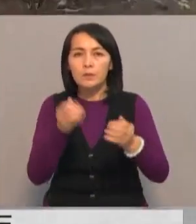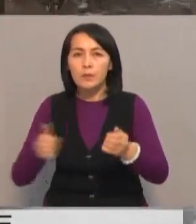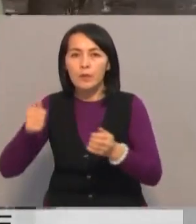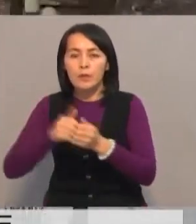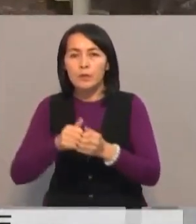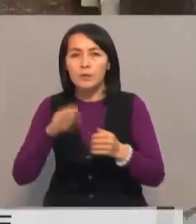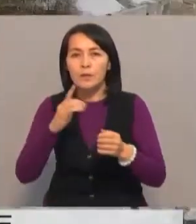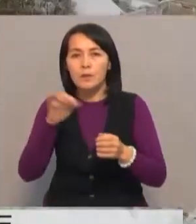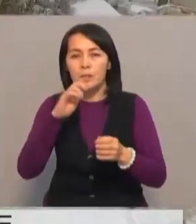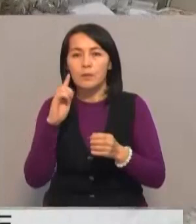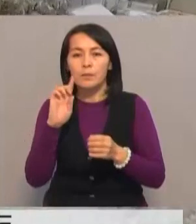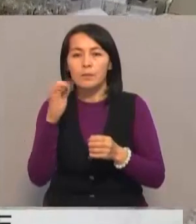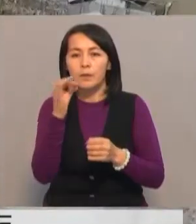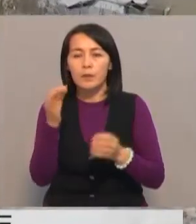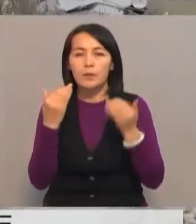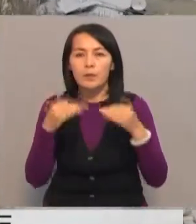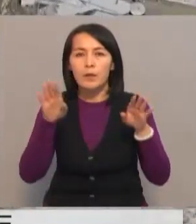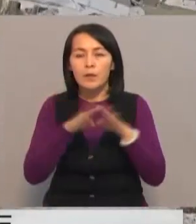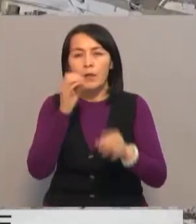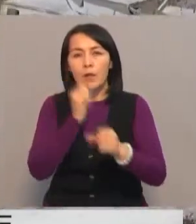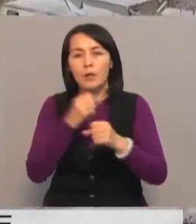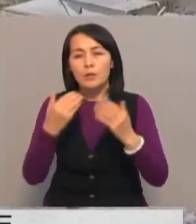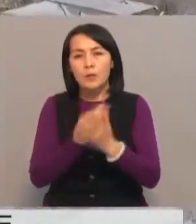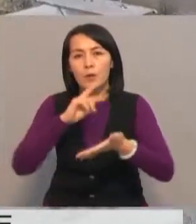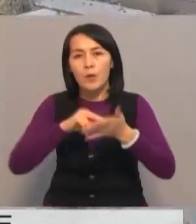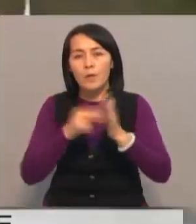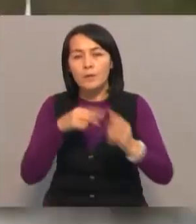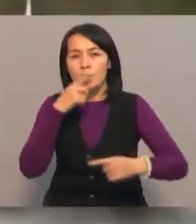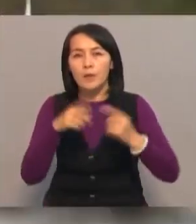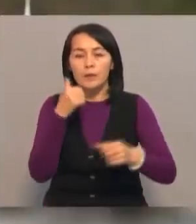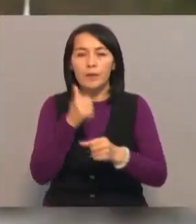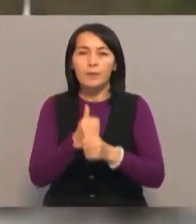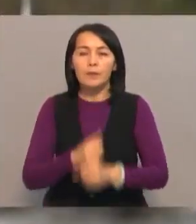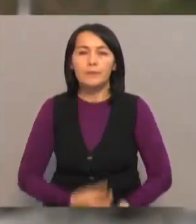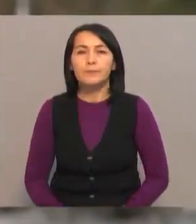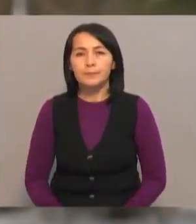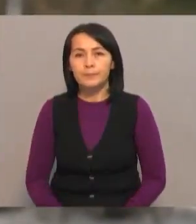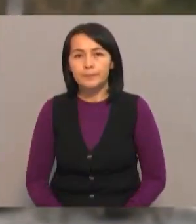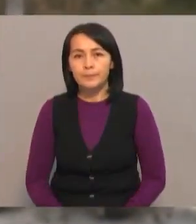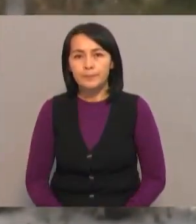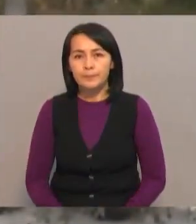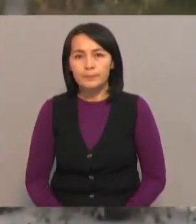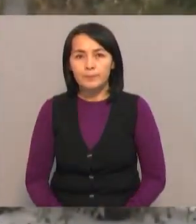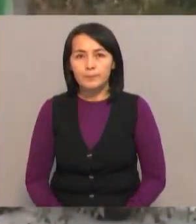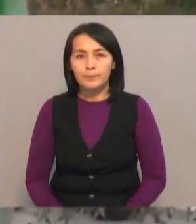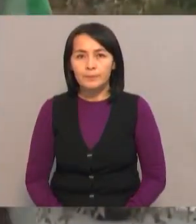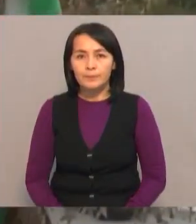дорогу от ЖК на проспект Байдбек-Би. Сейчас разрабатывается новый проект, сообщили в акимате Шымкента. Ернур Бубиев, Диана Блязи, новости.